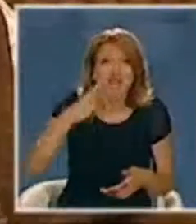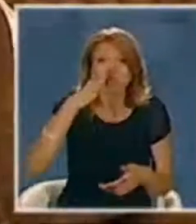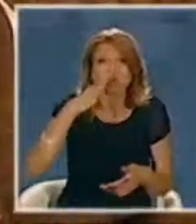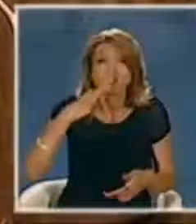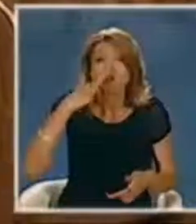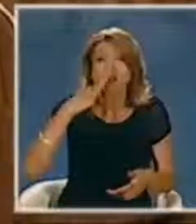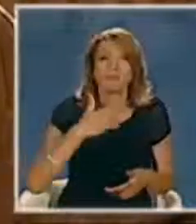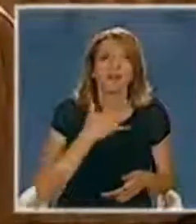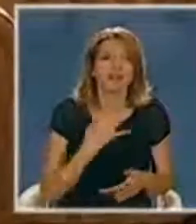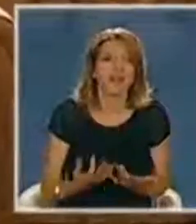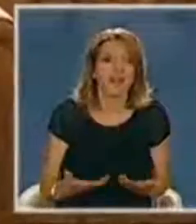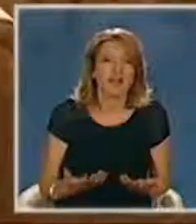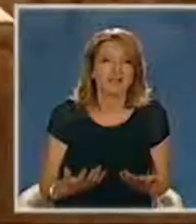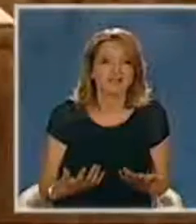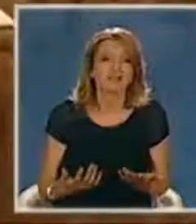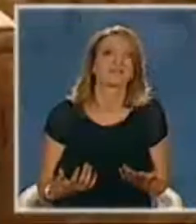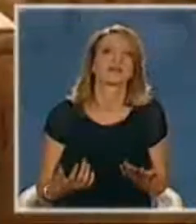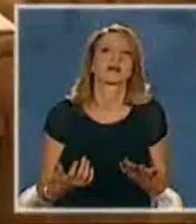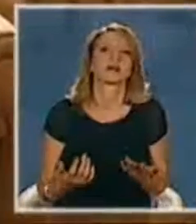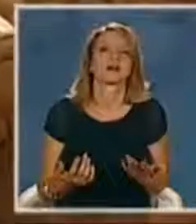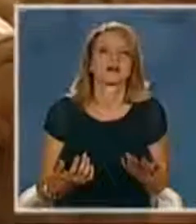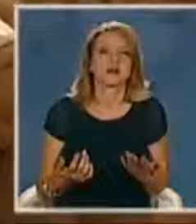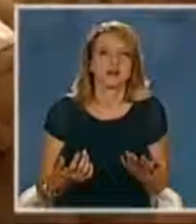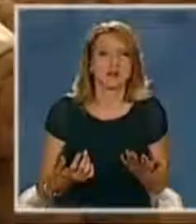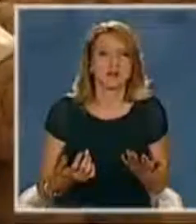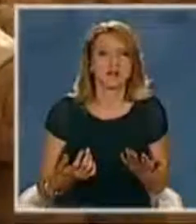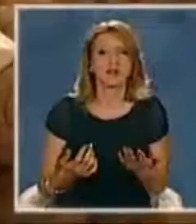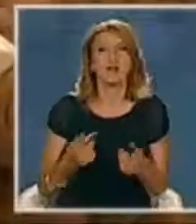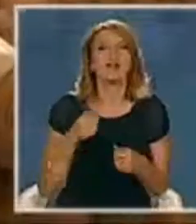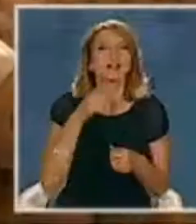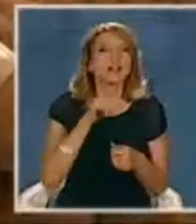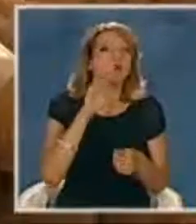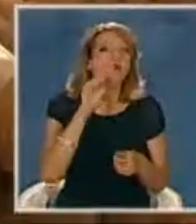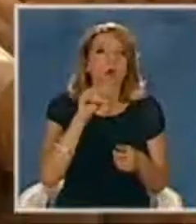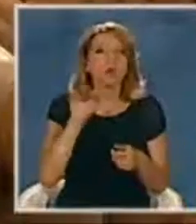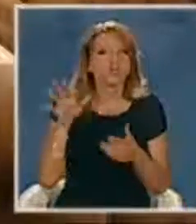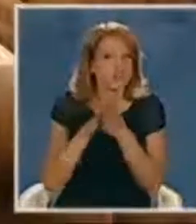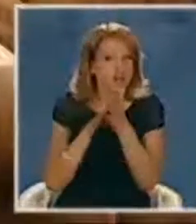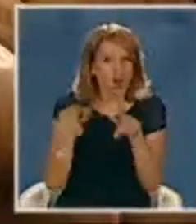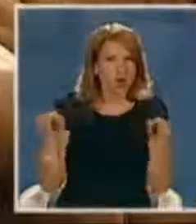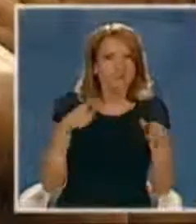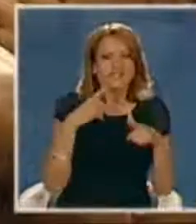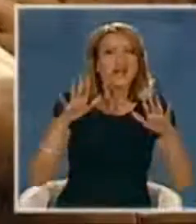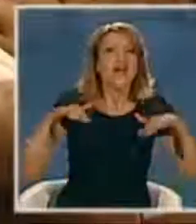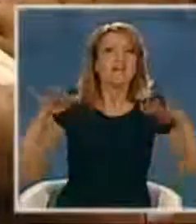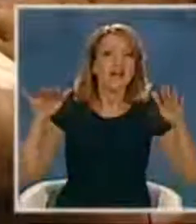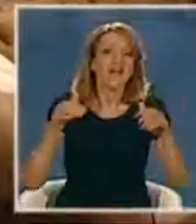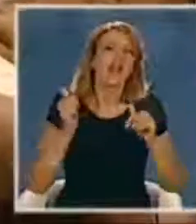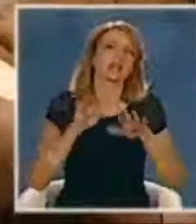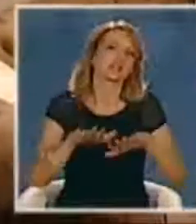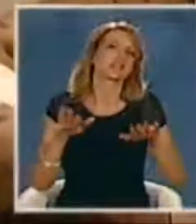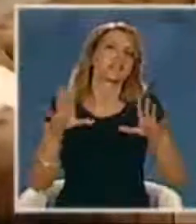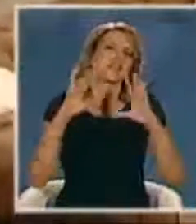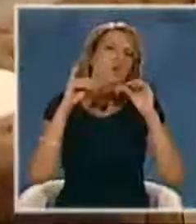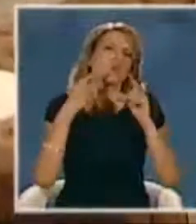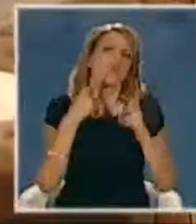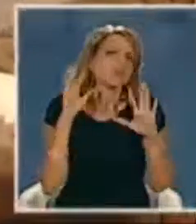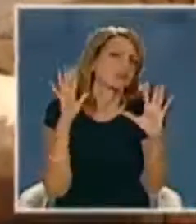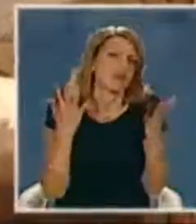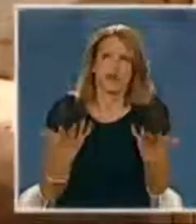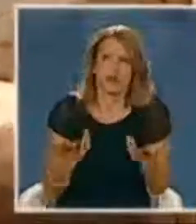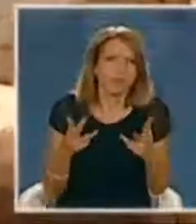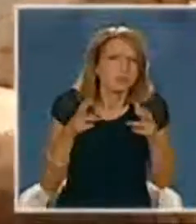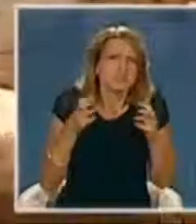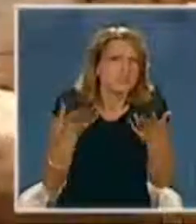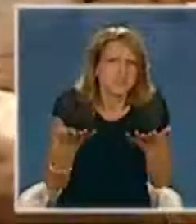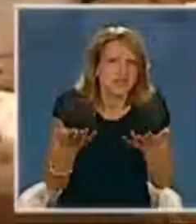нали, в туалетите. Това е сега си, това го дах като пример. Ти говориш за ангелията, говориш за секс. Да, да.